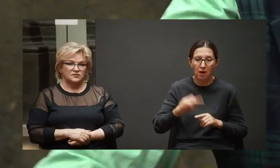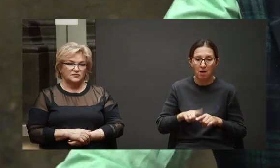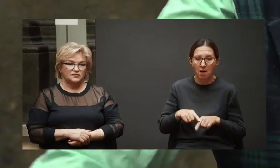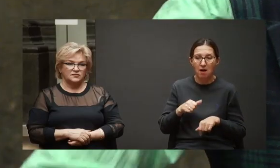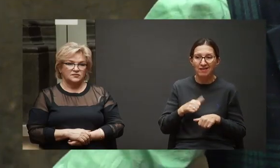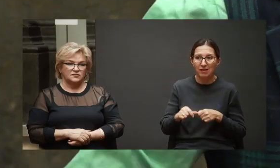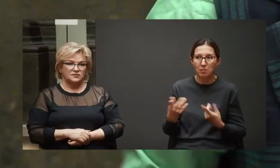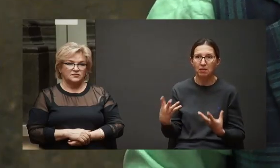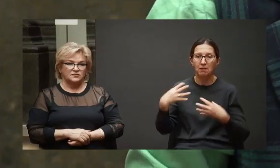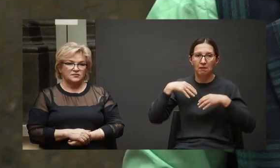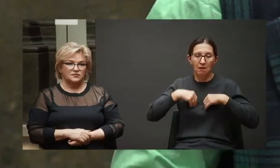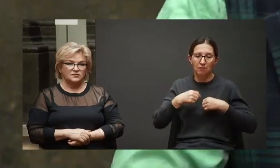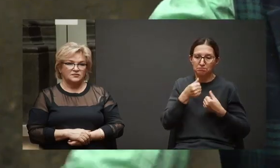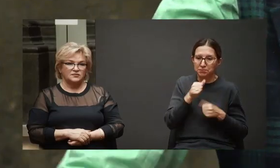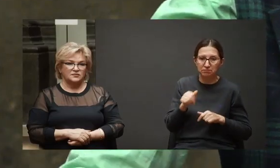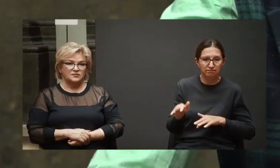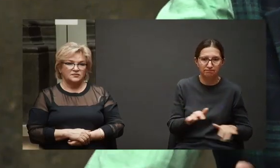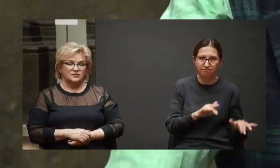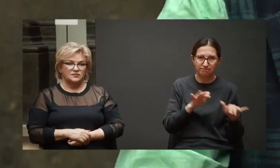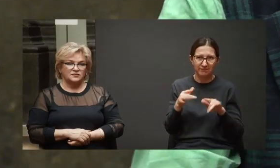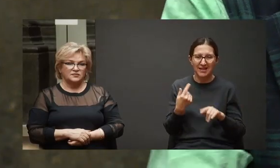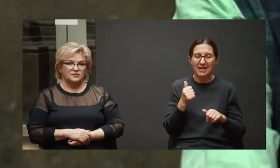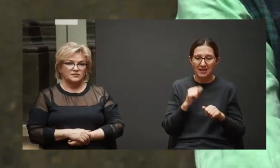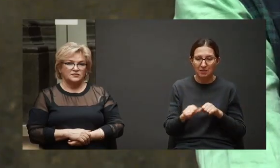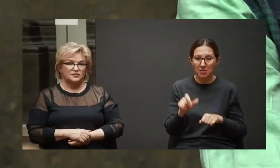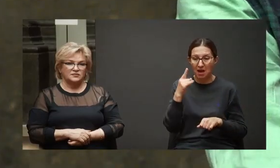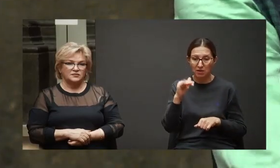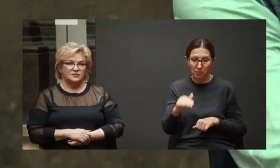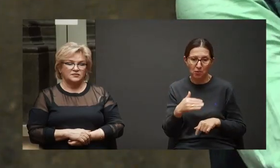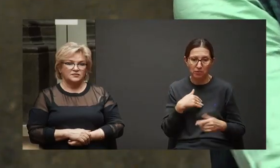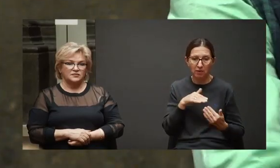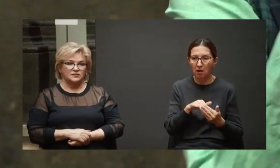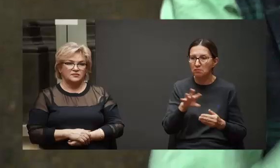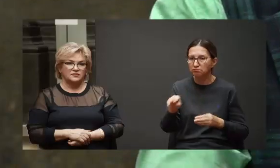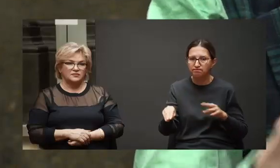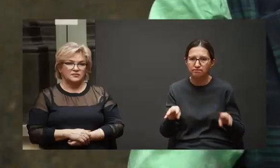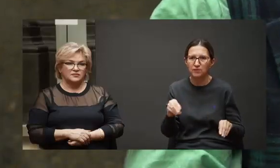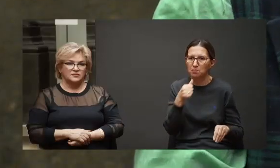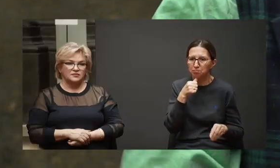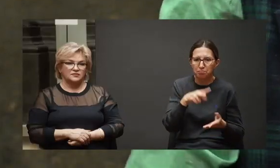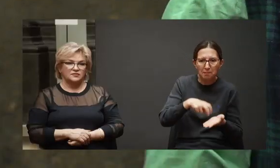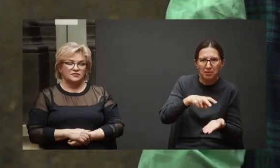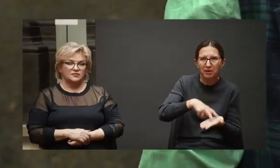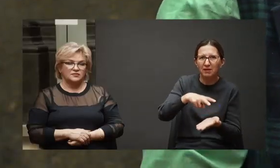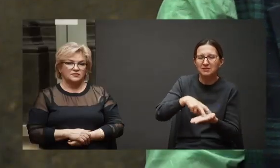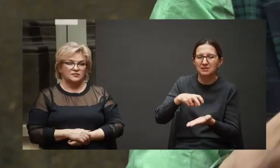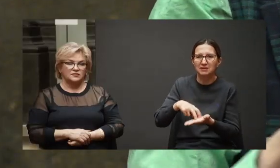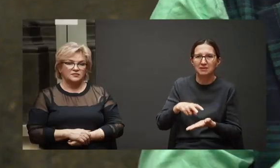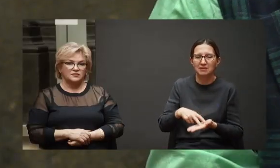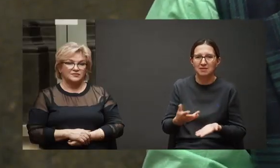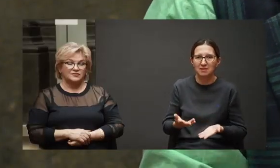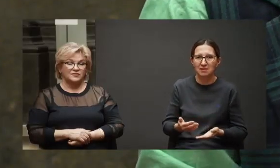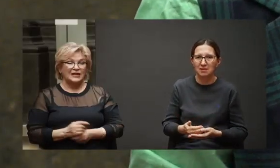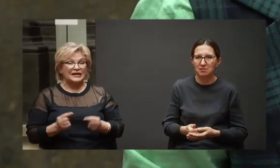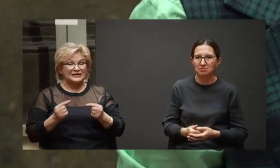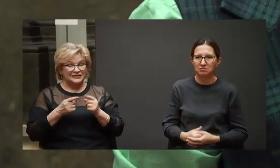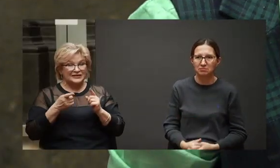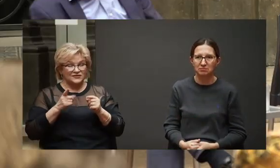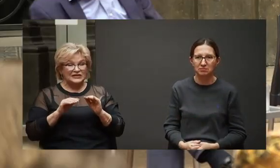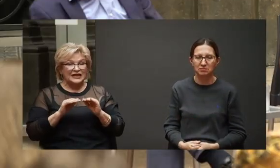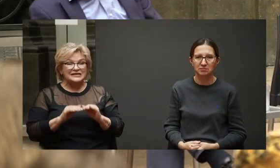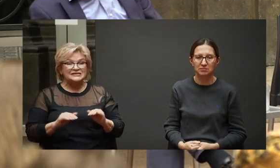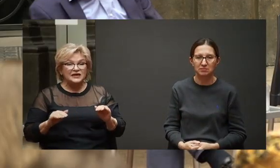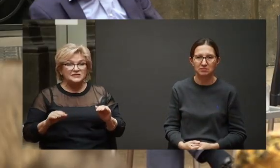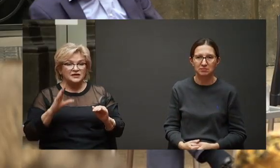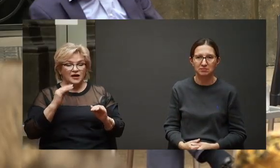сенсомоторного опыта взаимодействия. Наш первый опыт взаимодействия с миром через пощукать, потрогать, попрыгать. Кстати, да. Действительно, дети,